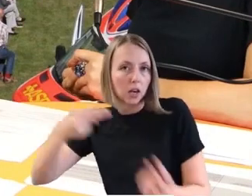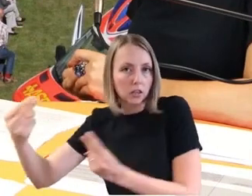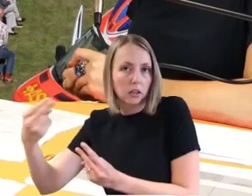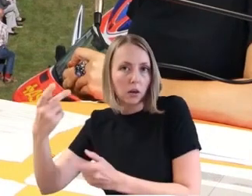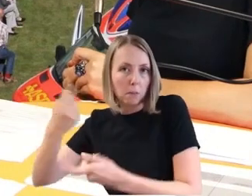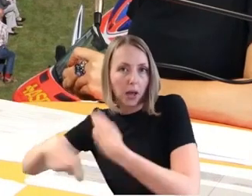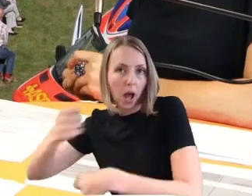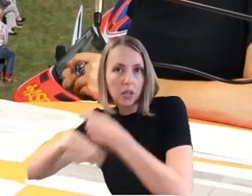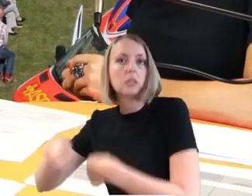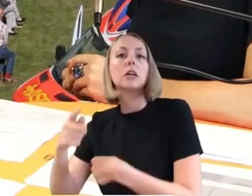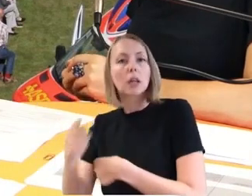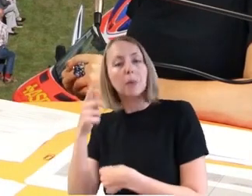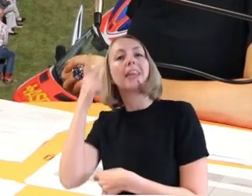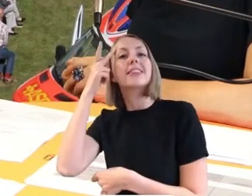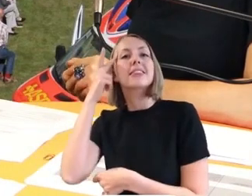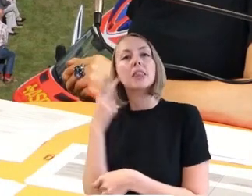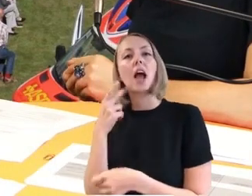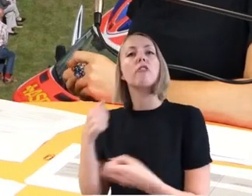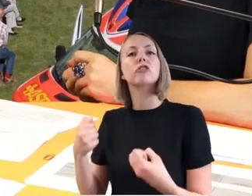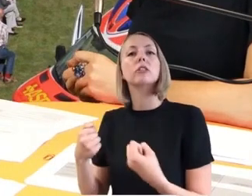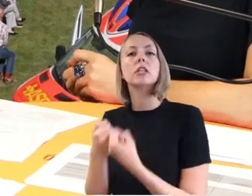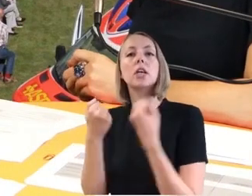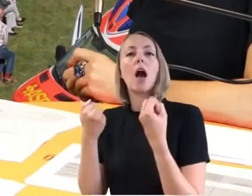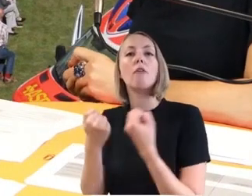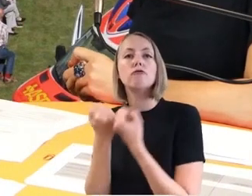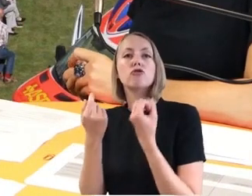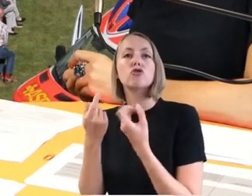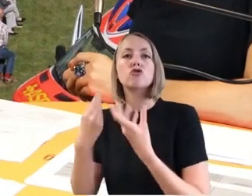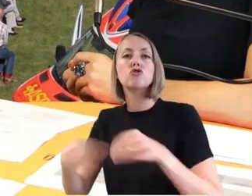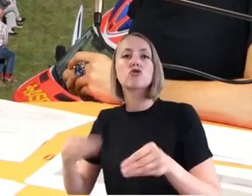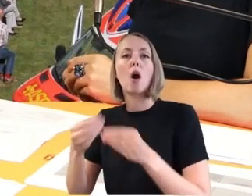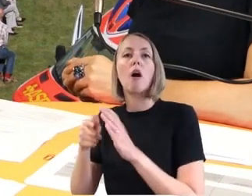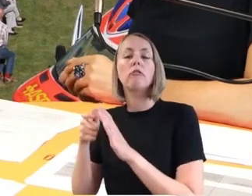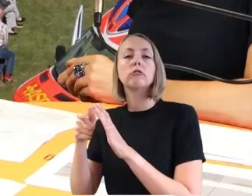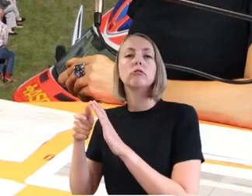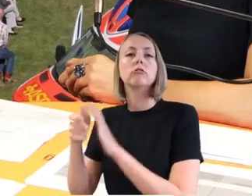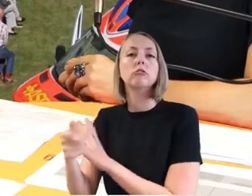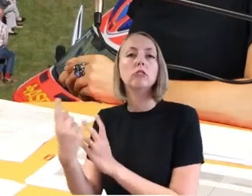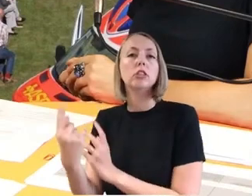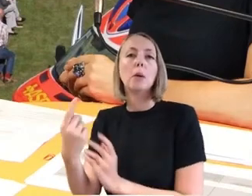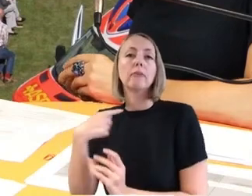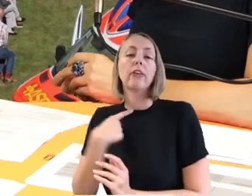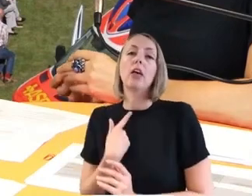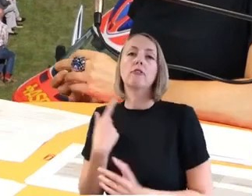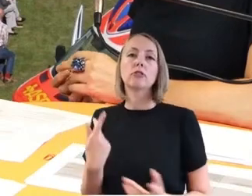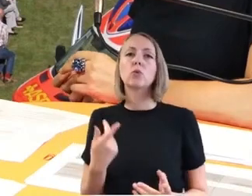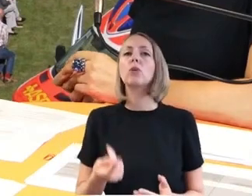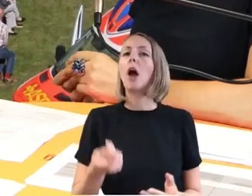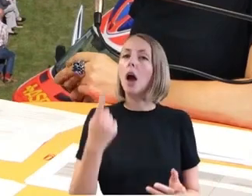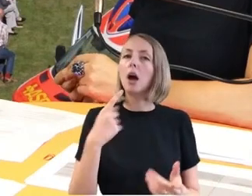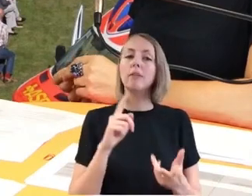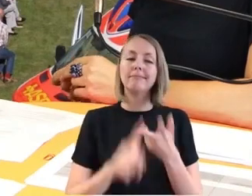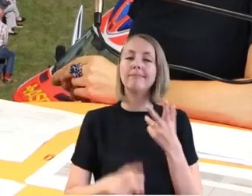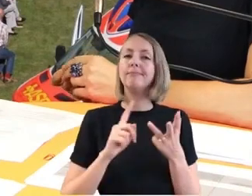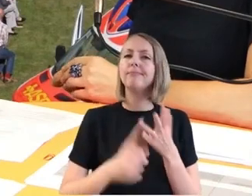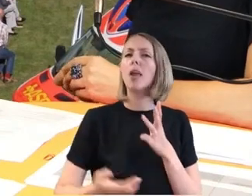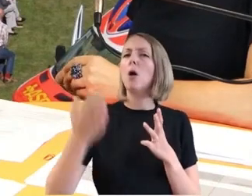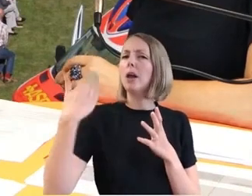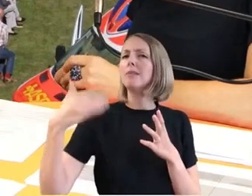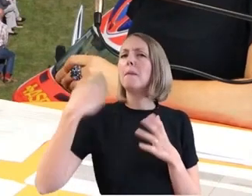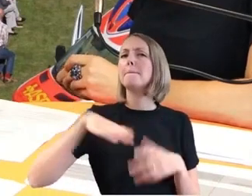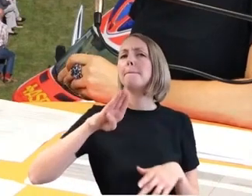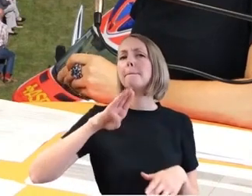nervenkampf stoff aber auch vor wenigen wochen die gewaltige explosion in beirut mit den doch sehr deutlichen auswirkungen